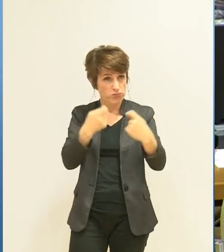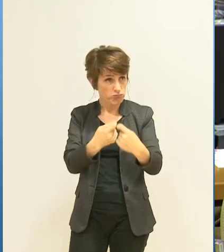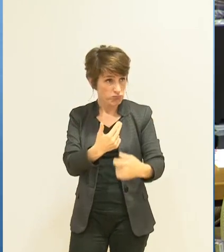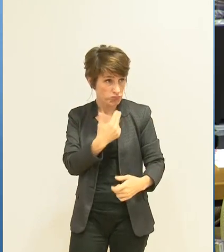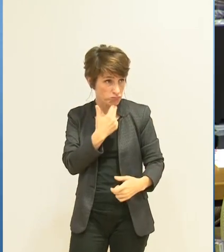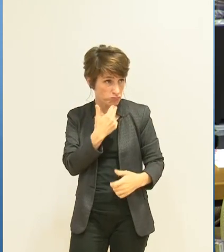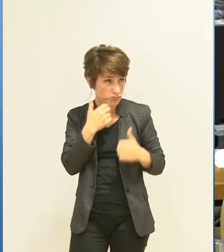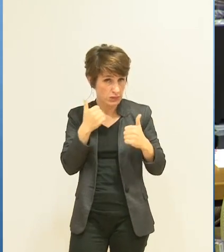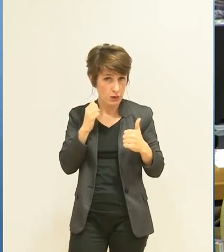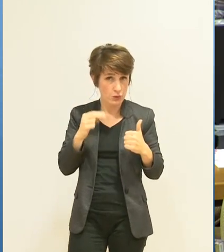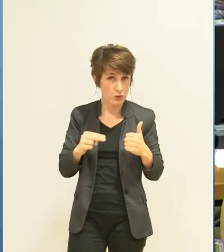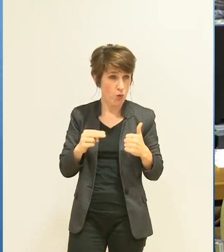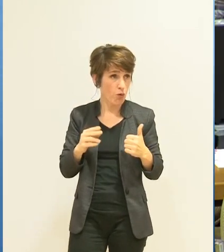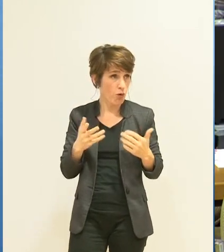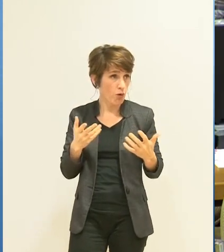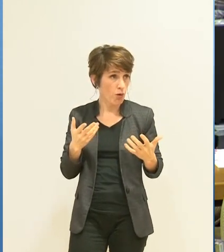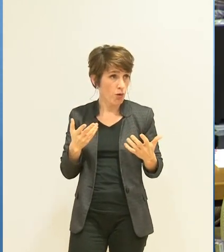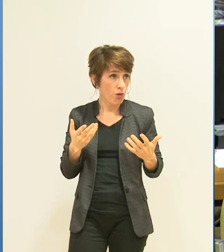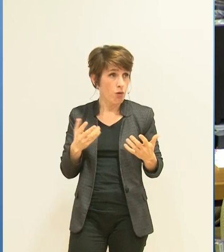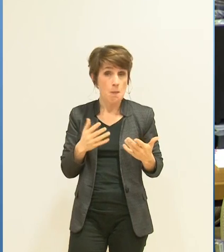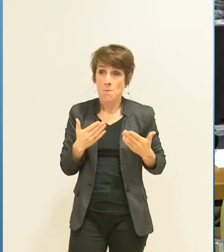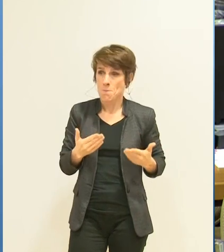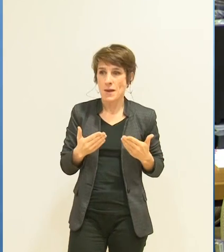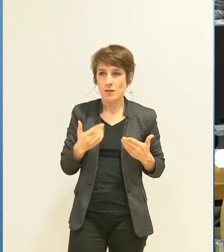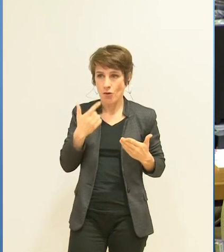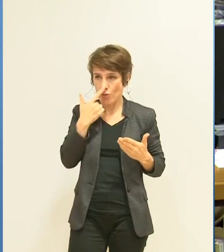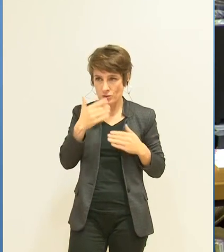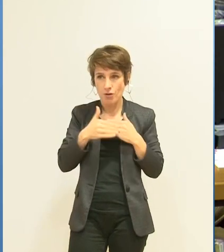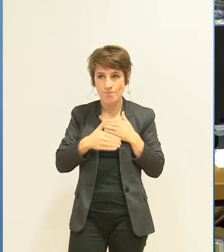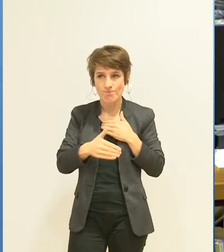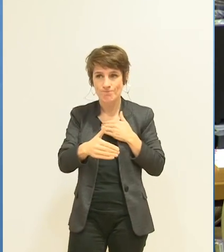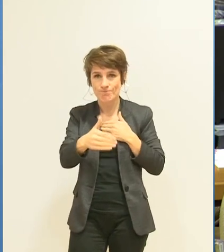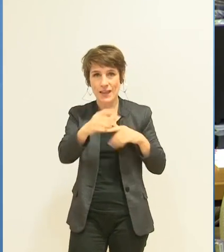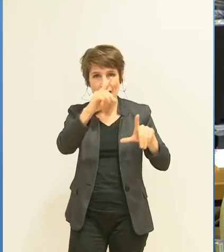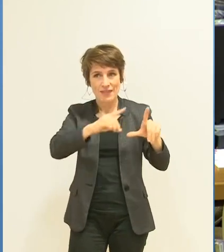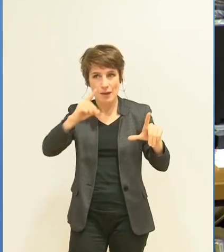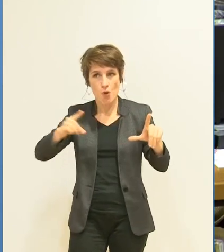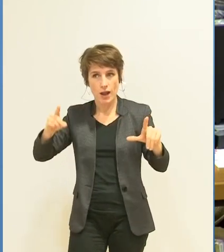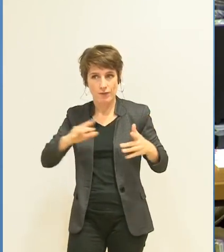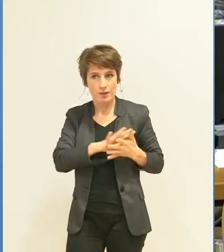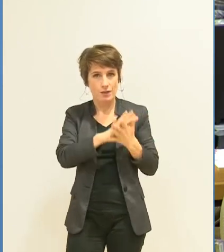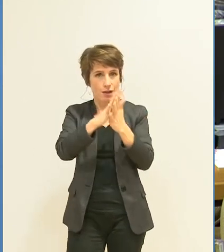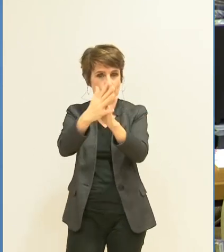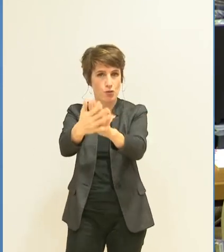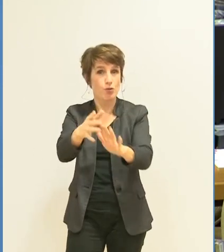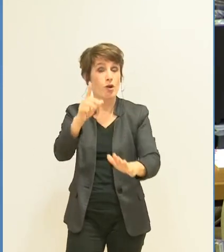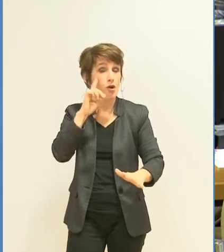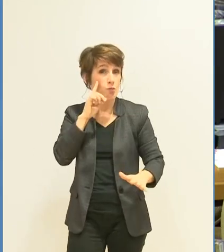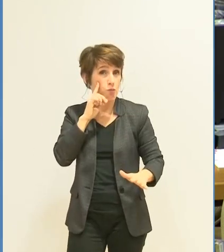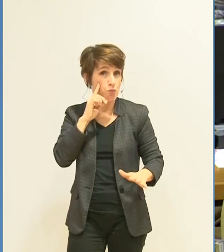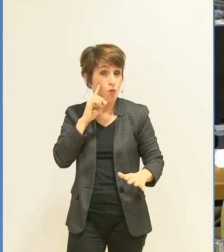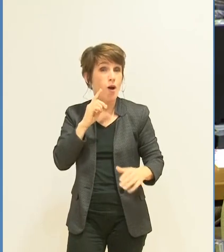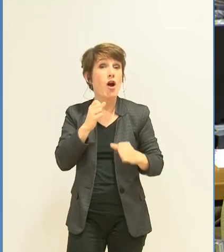maintenant on commence à voir effectivement une une modification démographique puisque on a une stabilisation